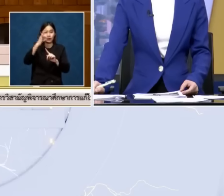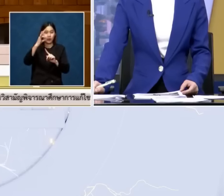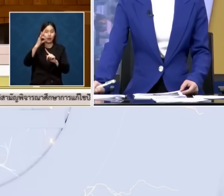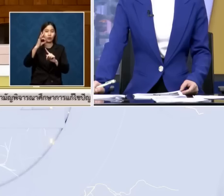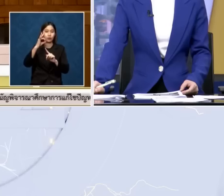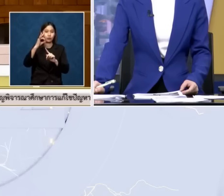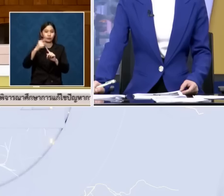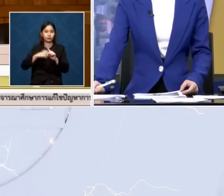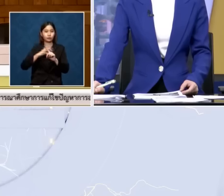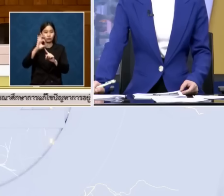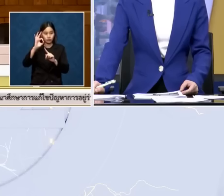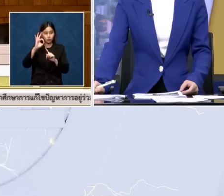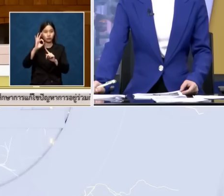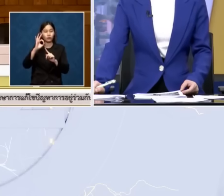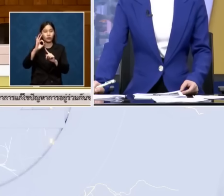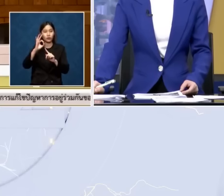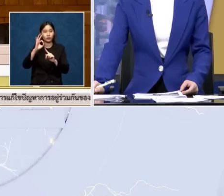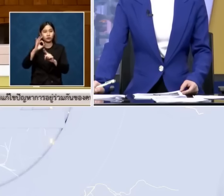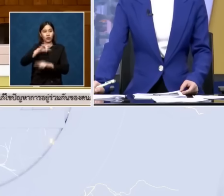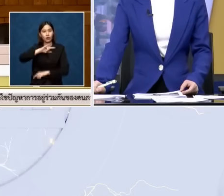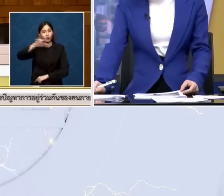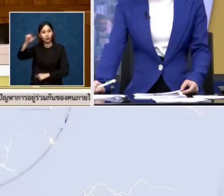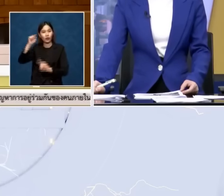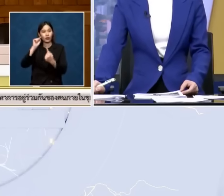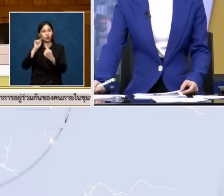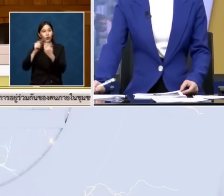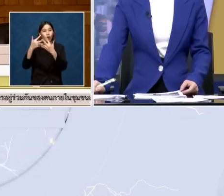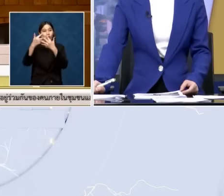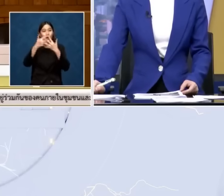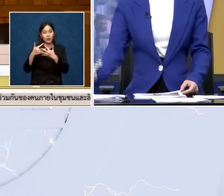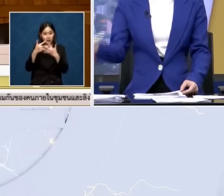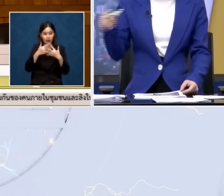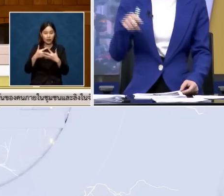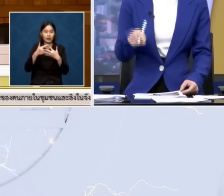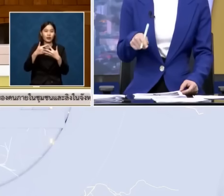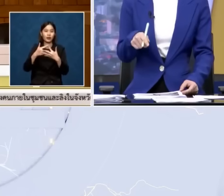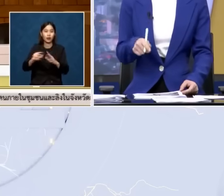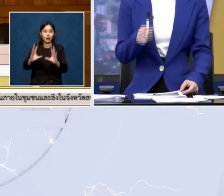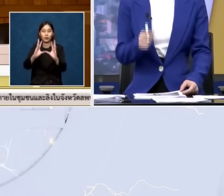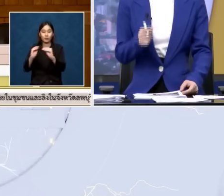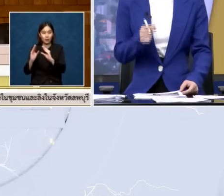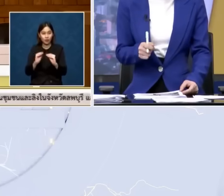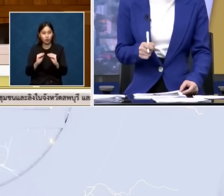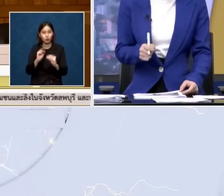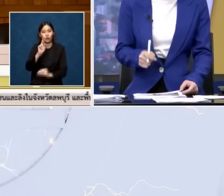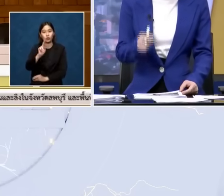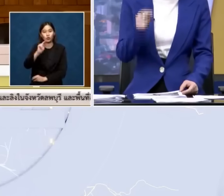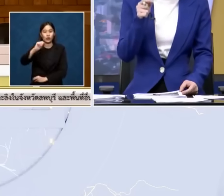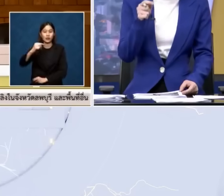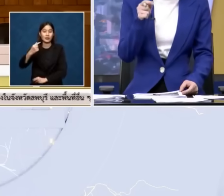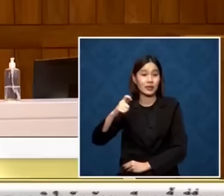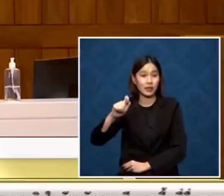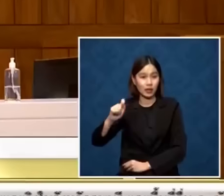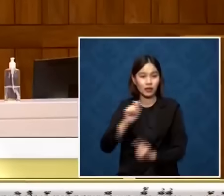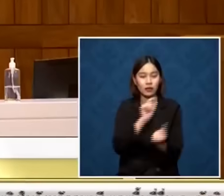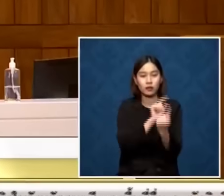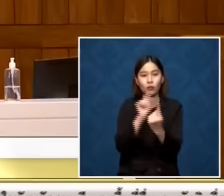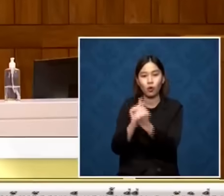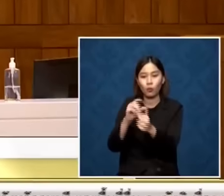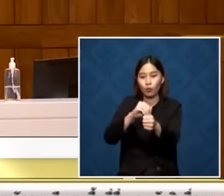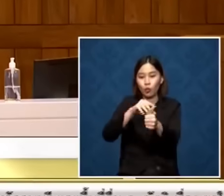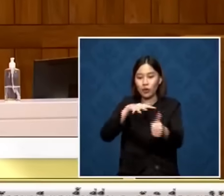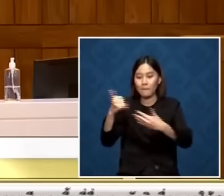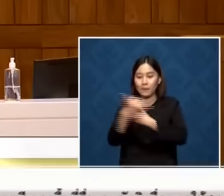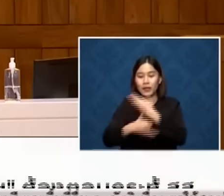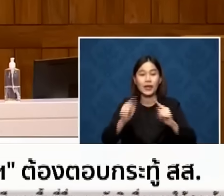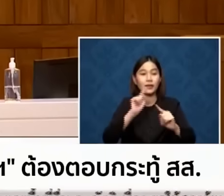สภานี่นายกจะต้องมาตอบกระทู้ของสสนะใช่พาไปเจาะลึกกันหน่อยเพราะว่าระบุเอาไว้ชัดเจนเลยคุณปิงคุณผู้ชมเป็นการตอบกระทู้